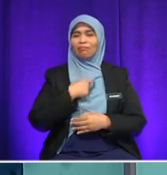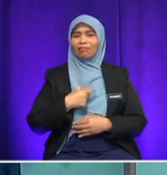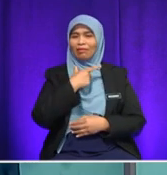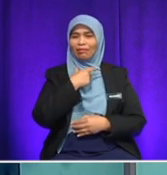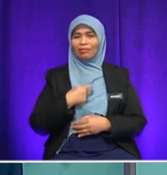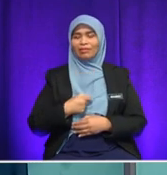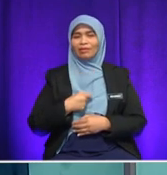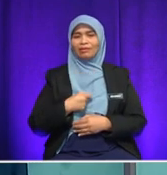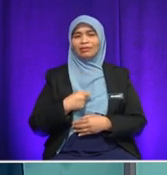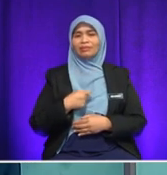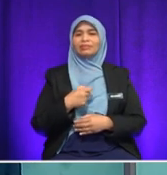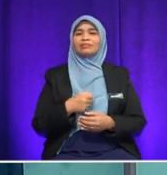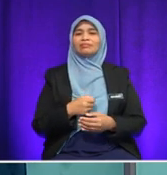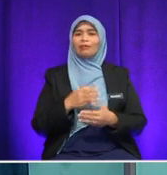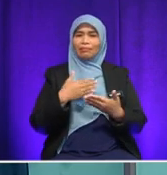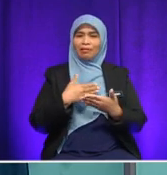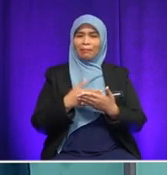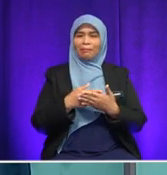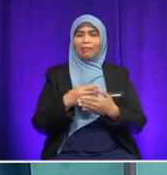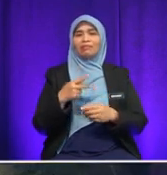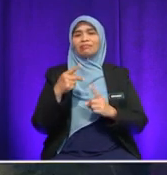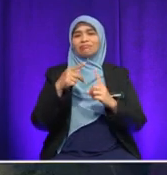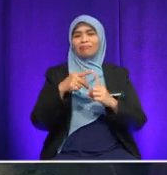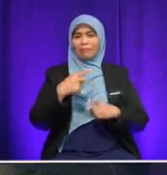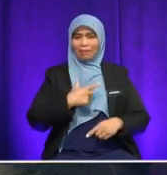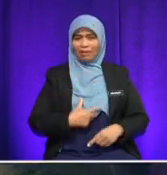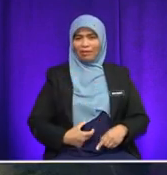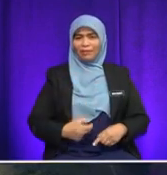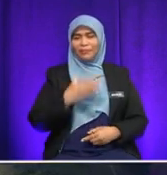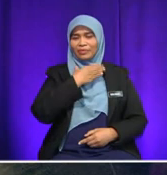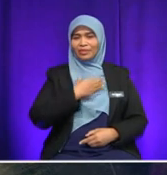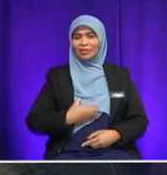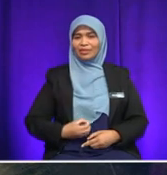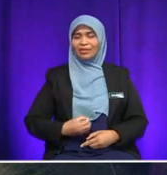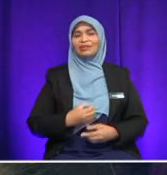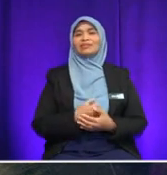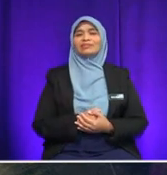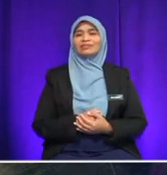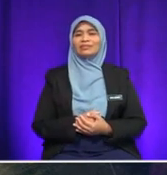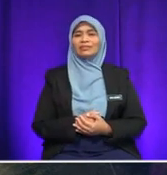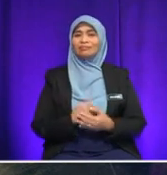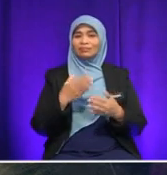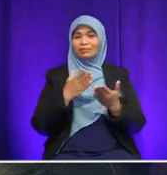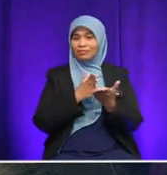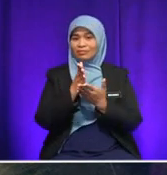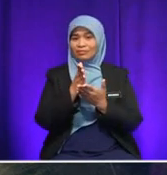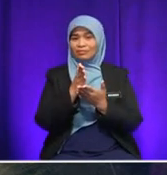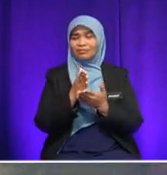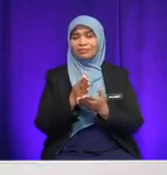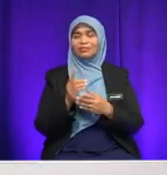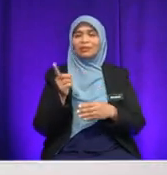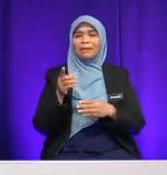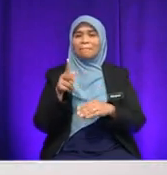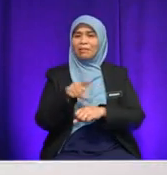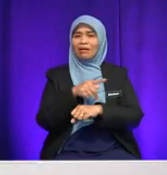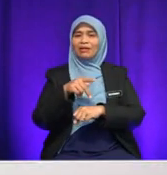rantai dia tu sampai ke paras perut dia. Oh, banyak. Panjang. Ha, melilit-lilit, ya. Okey, okay, dan seterusnya, dia memakai